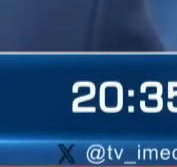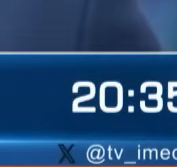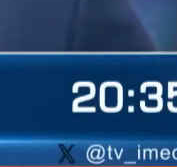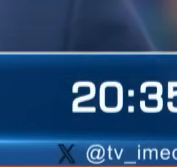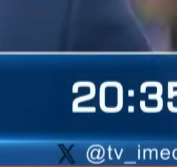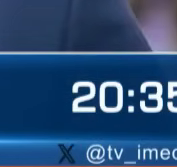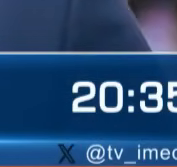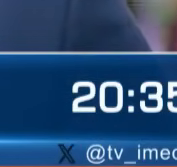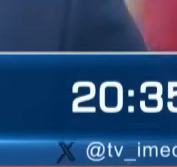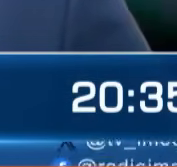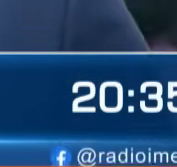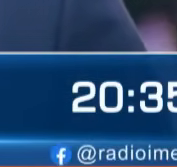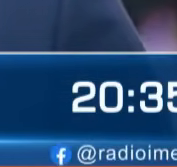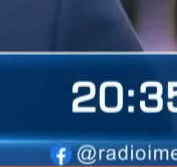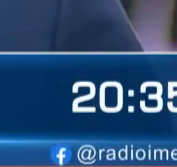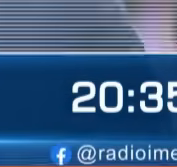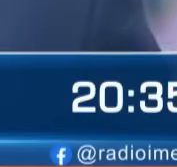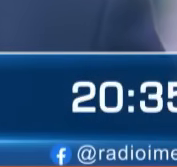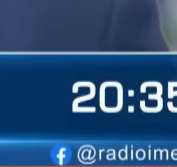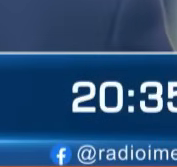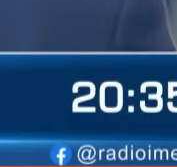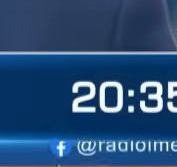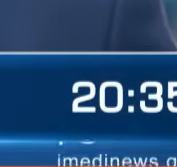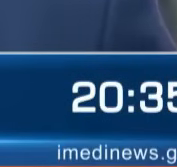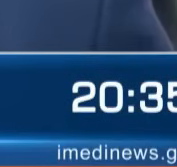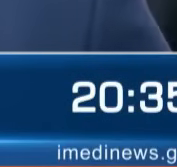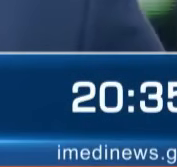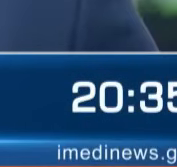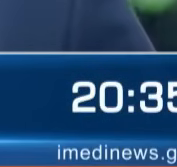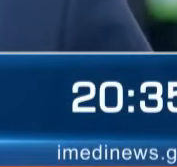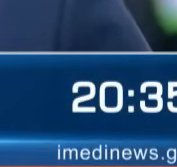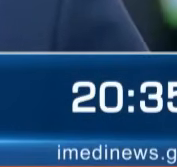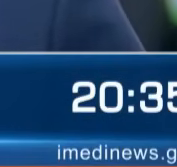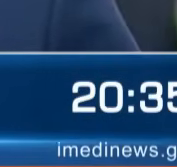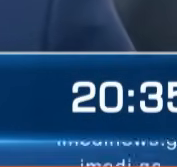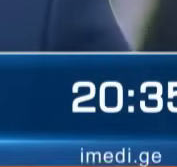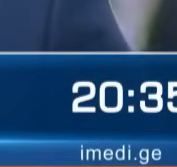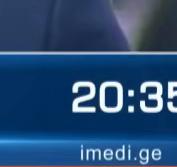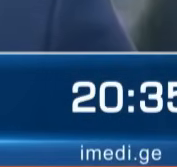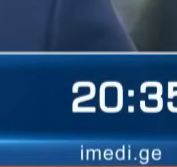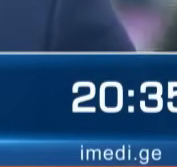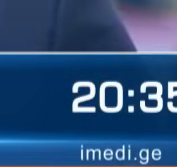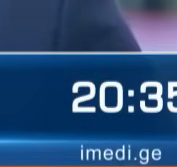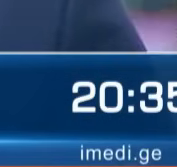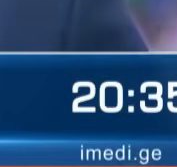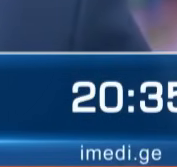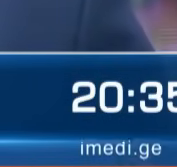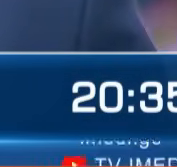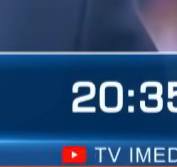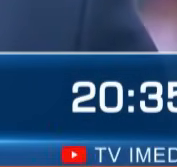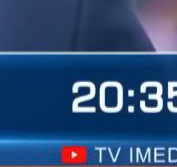Adgrze ასევე აღსადგენია ელექტროენერგიის მიწოდება და გაზი, რომელიც ამ სამუშაოების და მეწყერის შედეგად